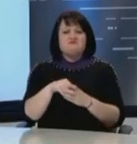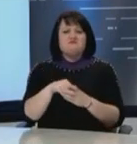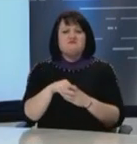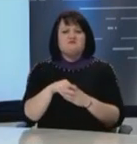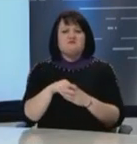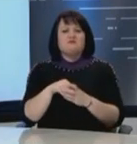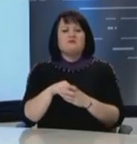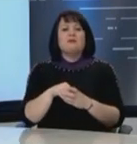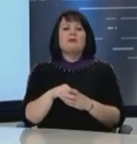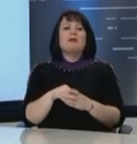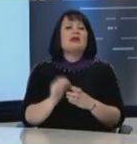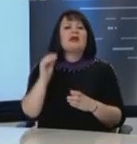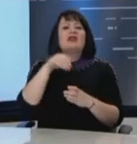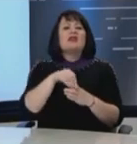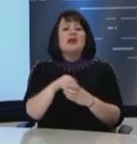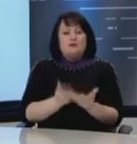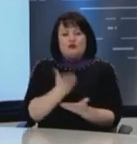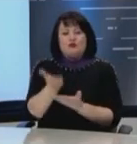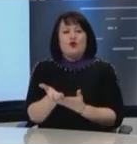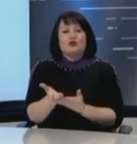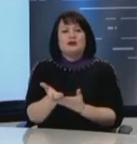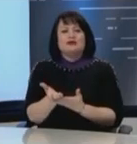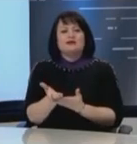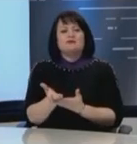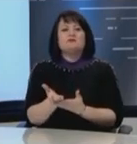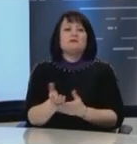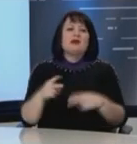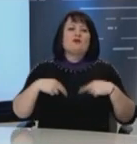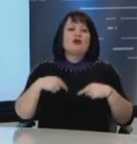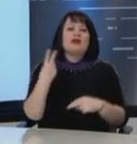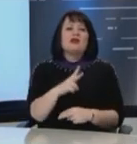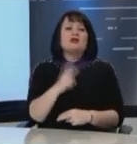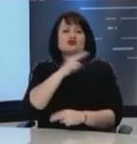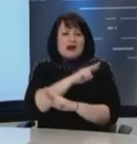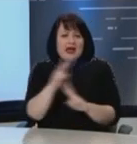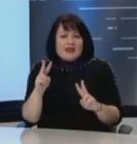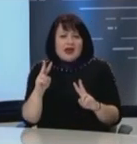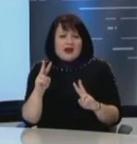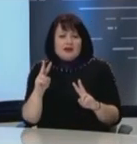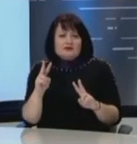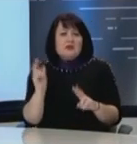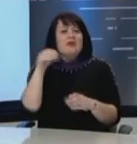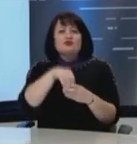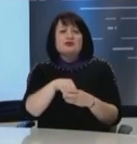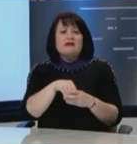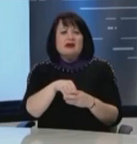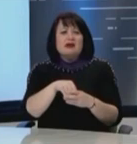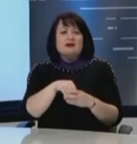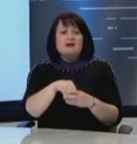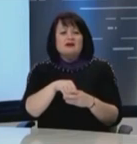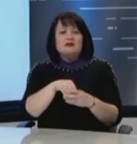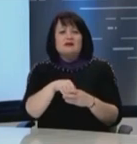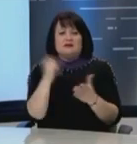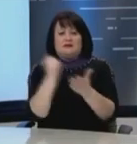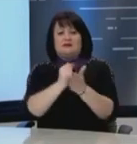της πλειοψηφίας. Εκ των προτέρων είναι καθαροί, διάφανοι, με την υπογραφή